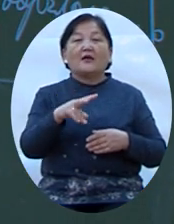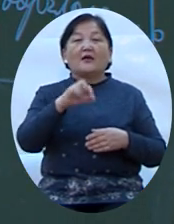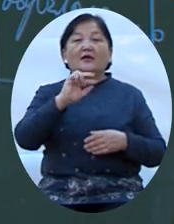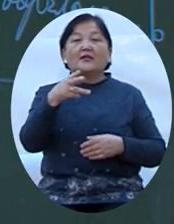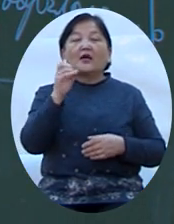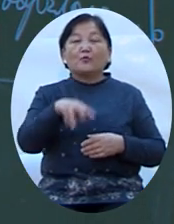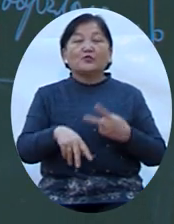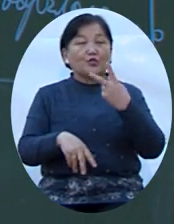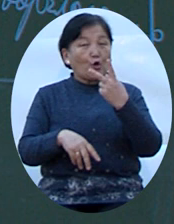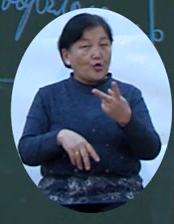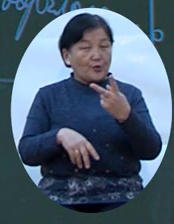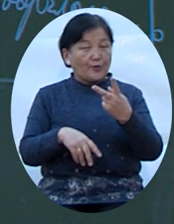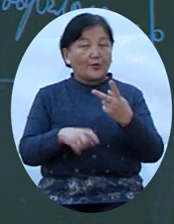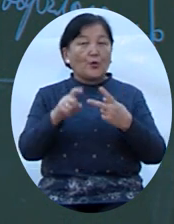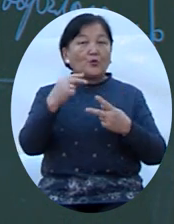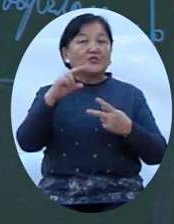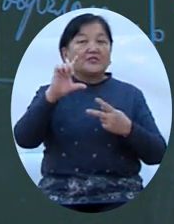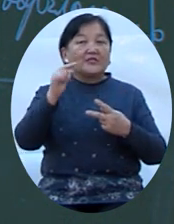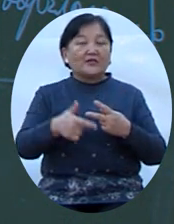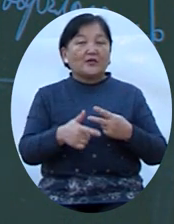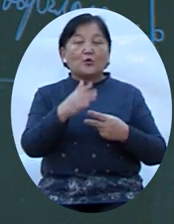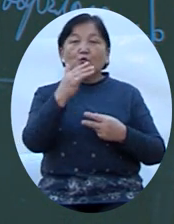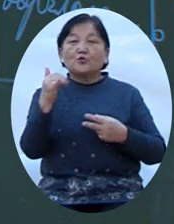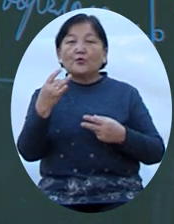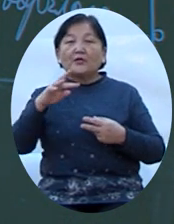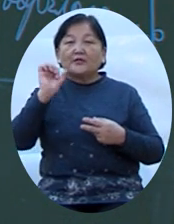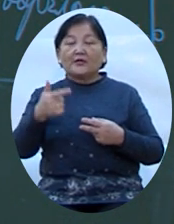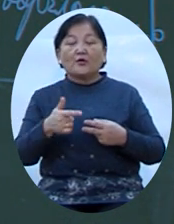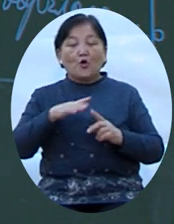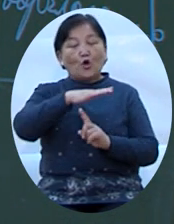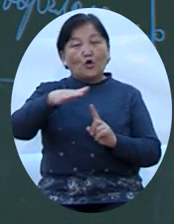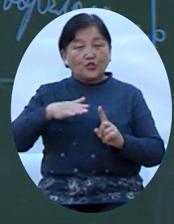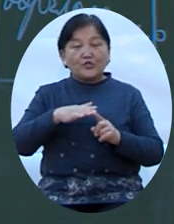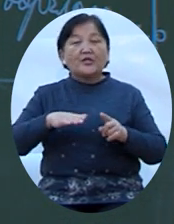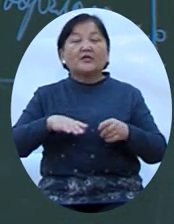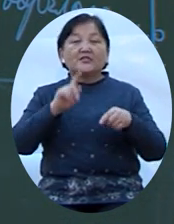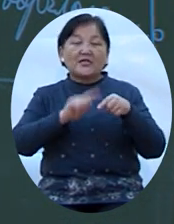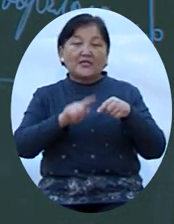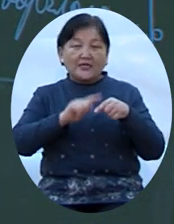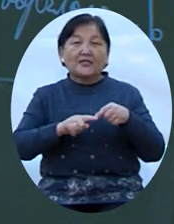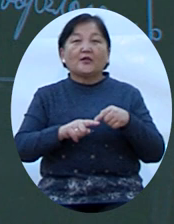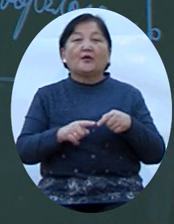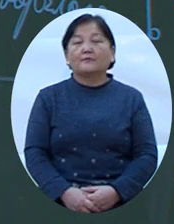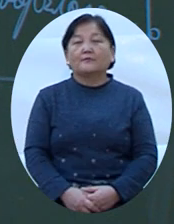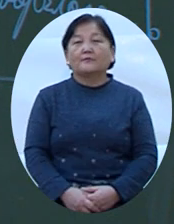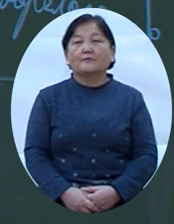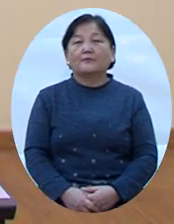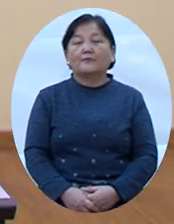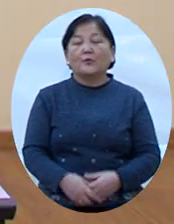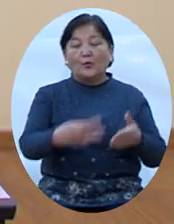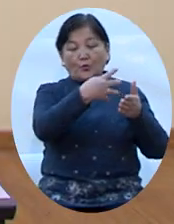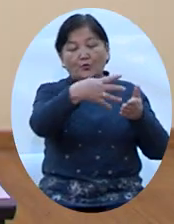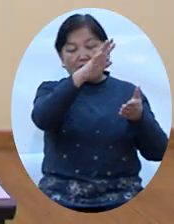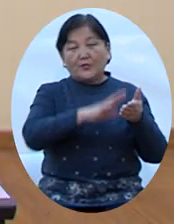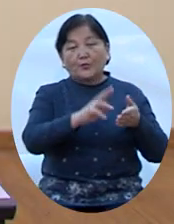лакмусыг зөвхөн хүчиллэг эсвэл суурилэг орчинг шалгахад хэрэглэгдэх нэ. Хүснэгтдэх